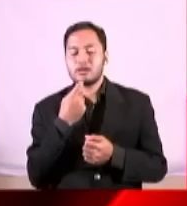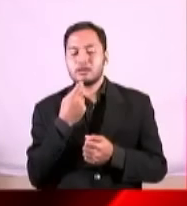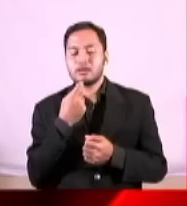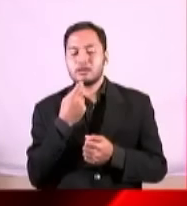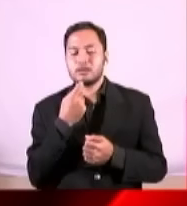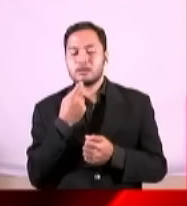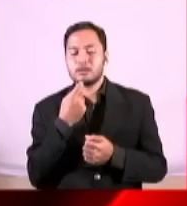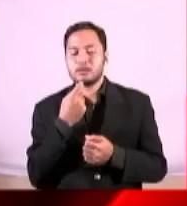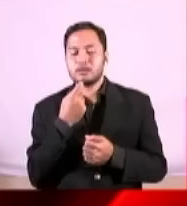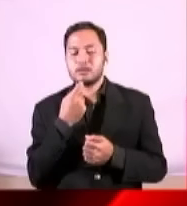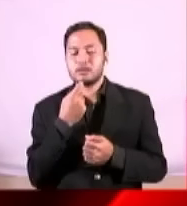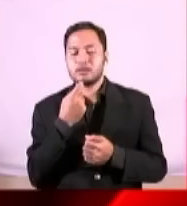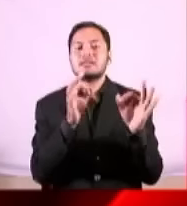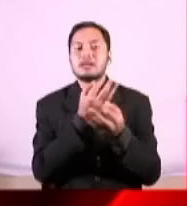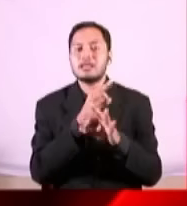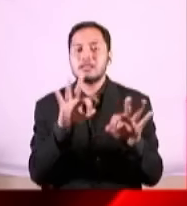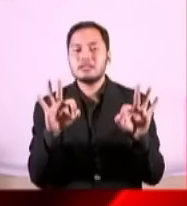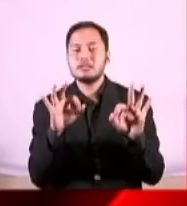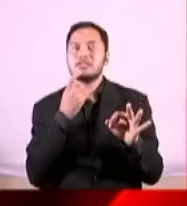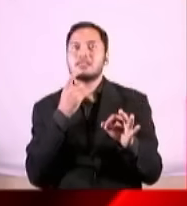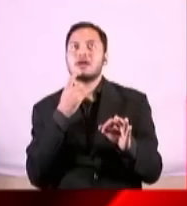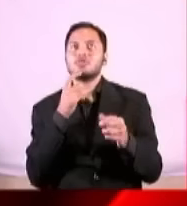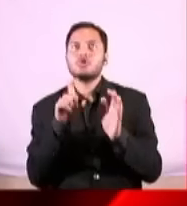kota Medan sudah uhc Pak